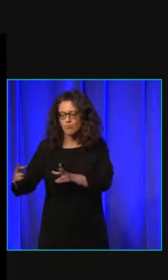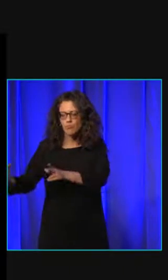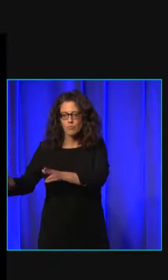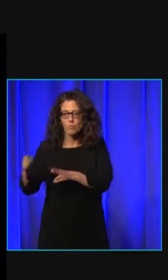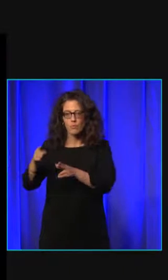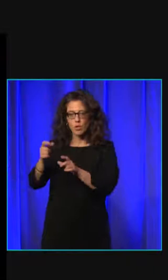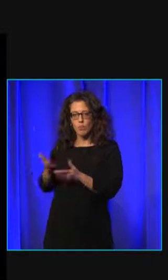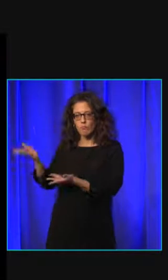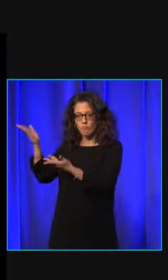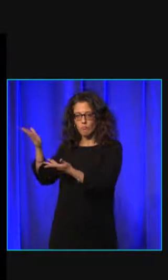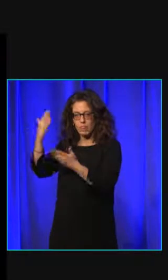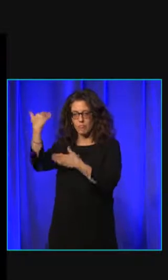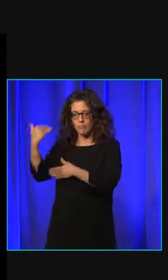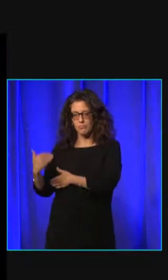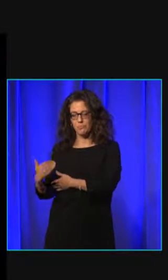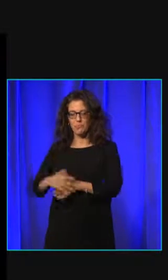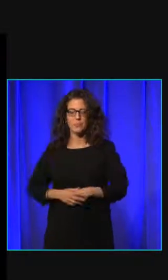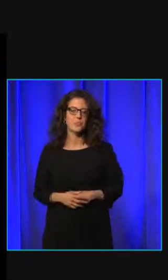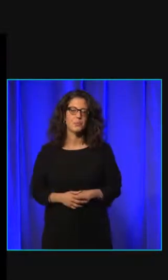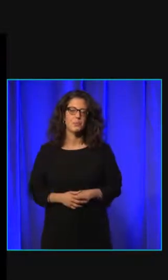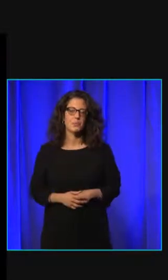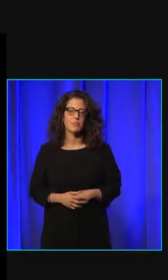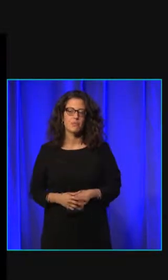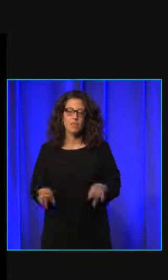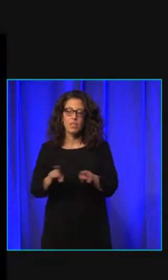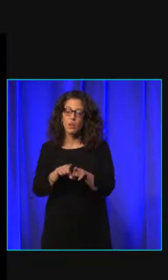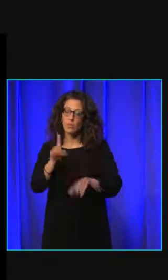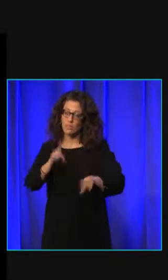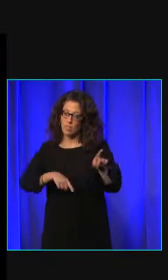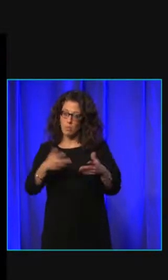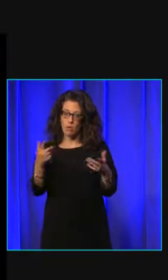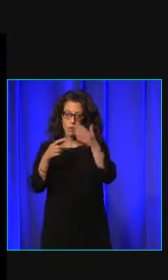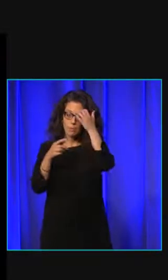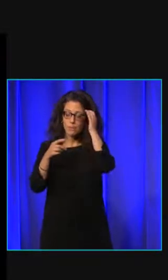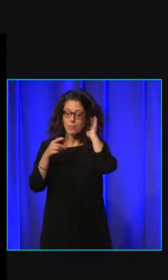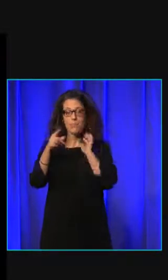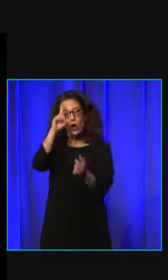sur la diapositive. Ça dépend aussi des objectifs sportifs.